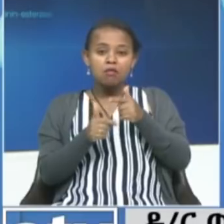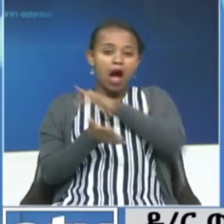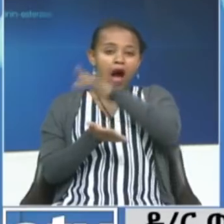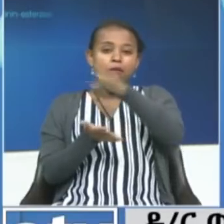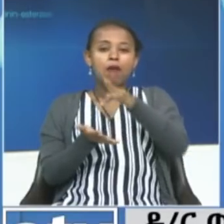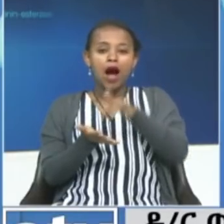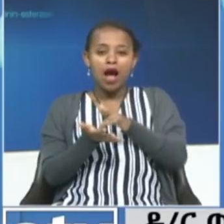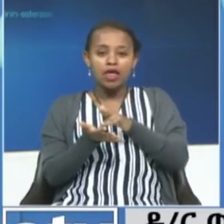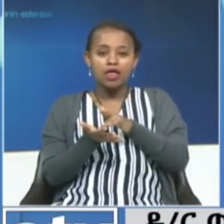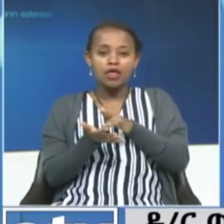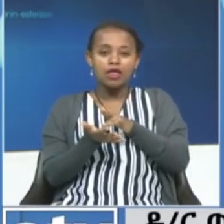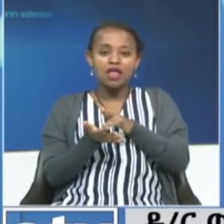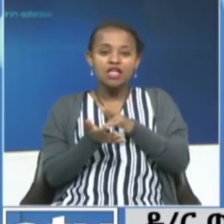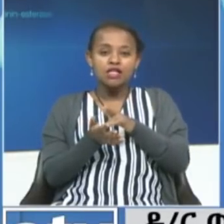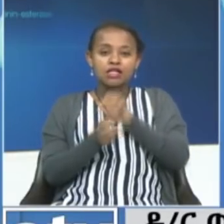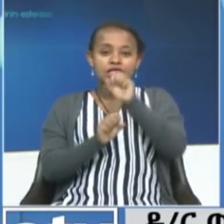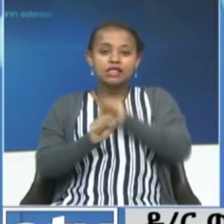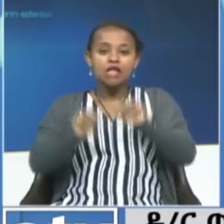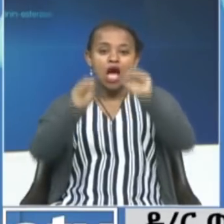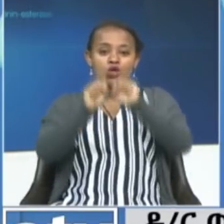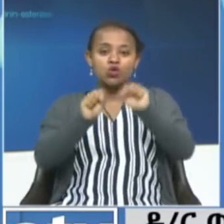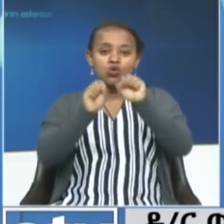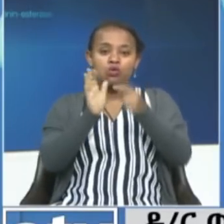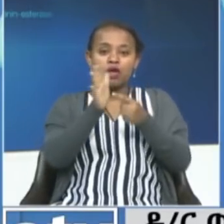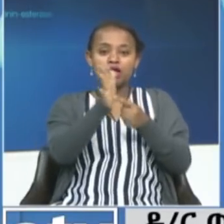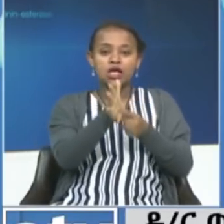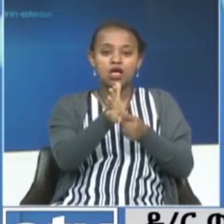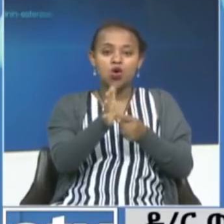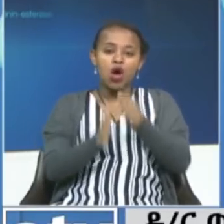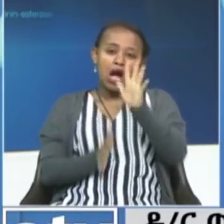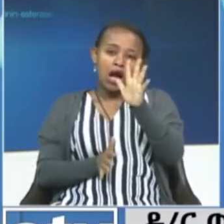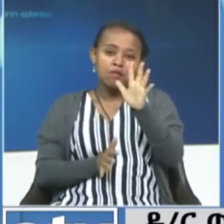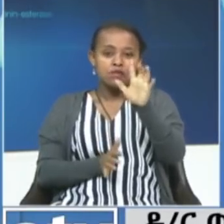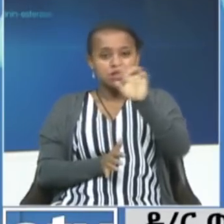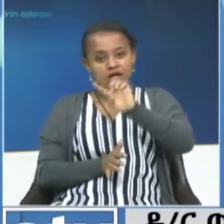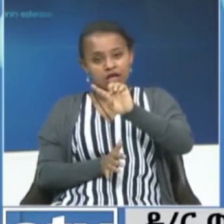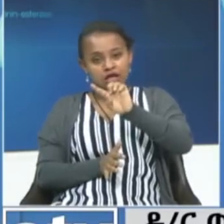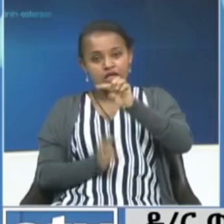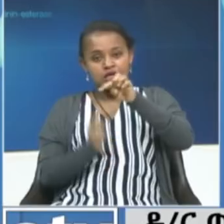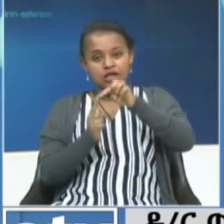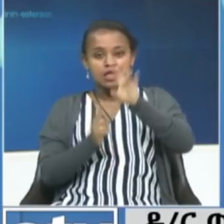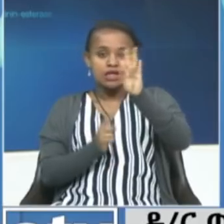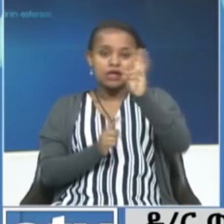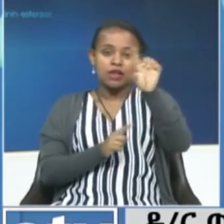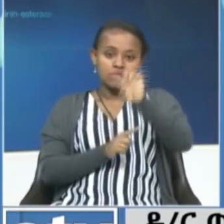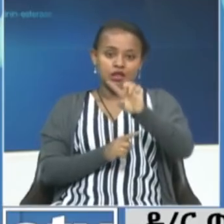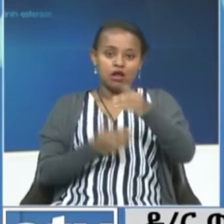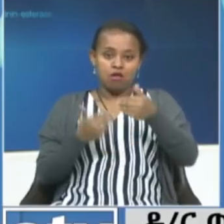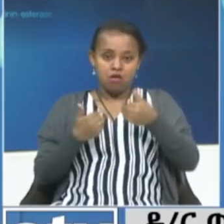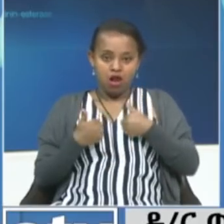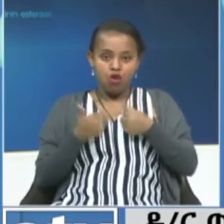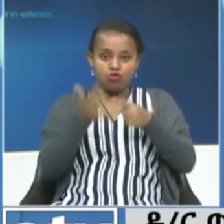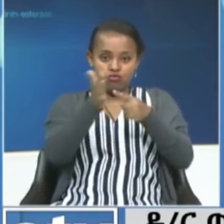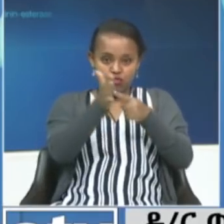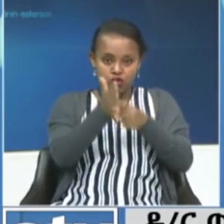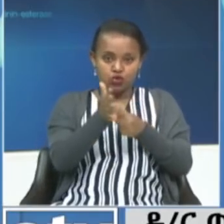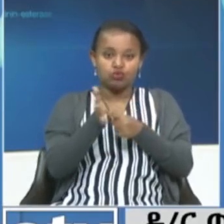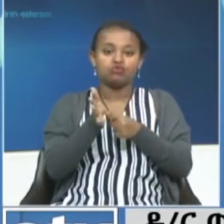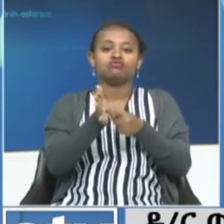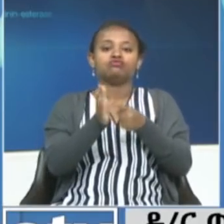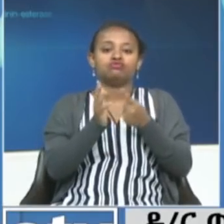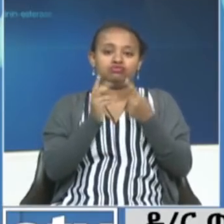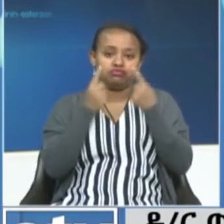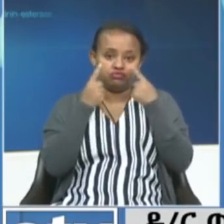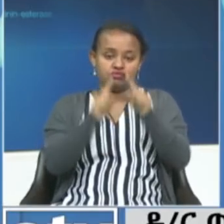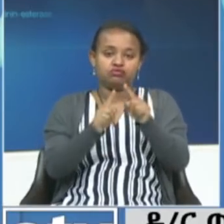አሁን እንግዲህ ሳይንሱ የሚያሳየው ከ5 ቀን እስከ 7 ቀን ባለው ምልክቶቹን እንደሚያሳዩ ነው።